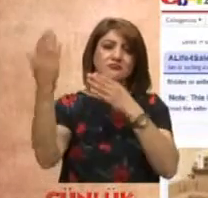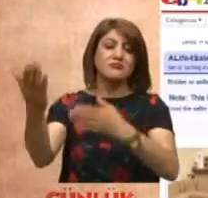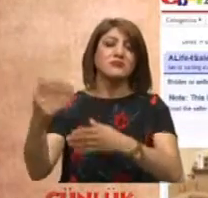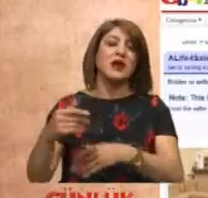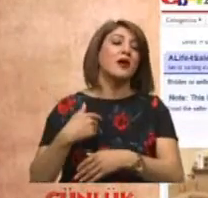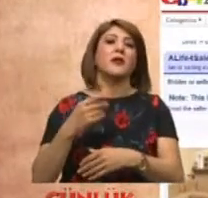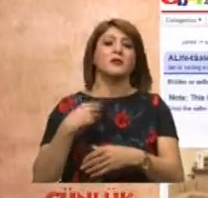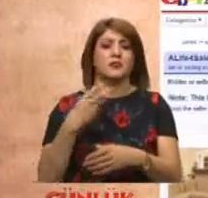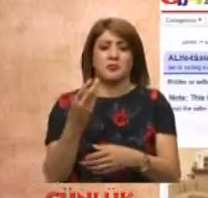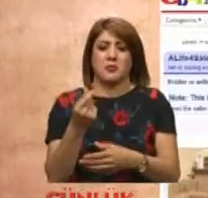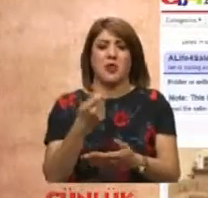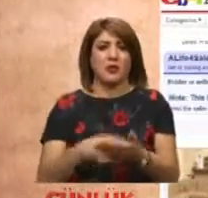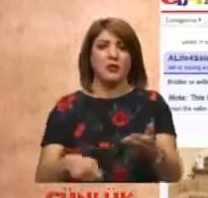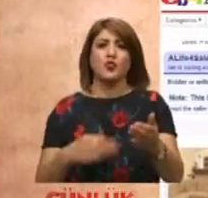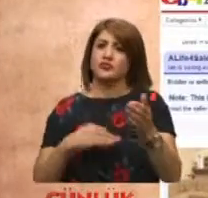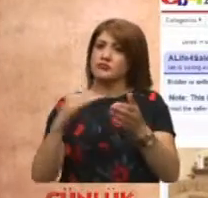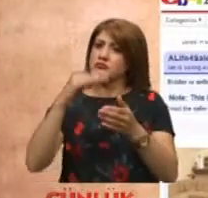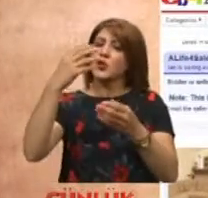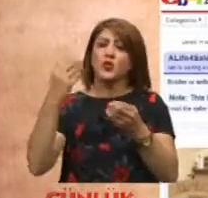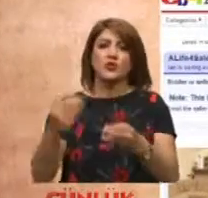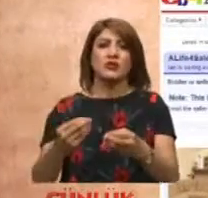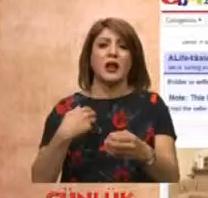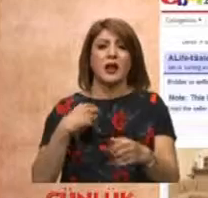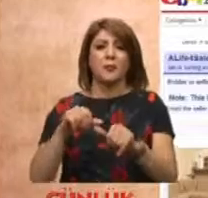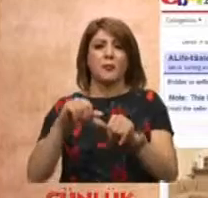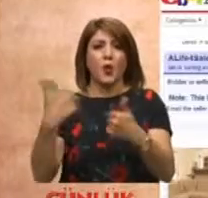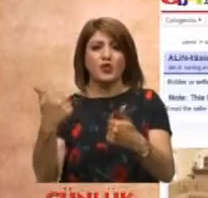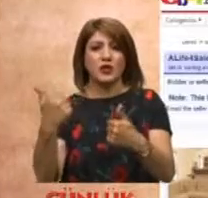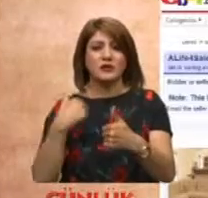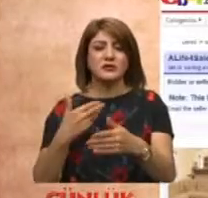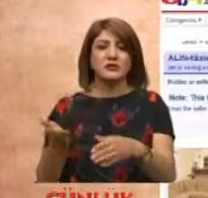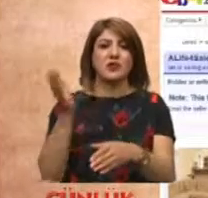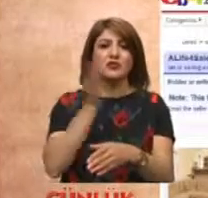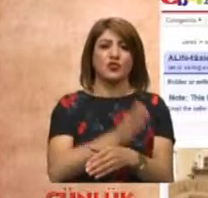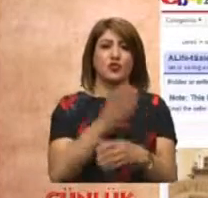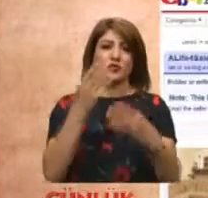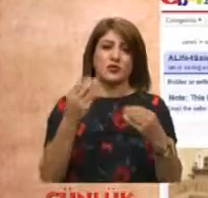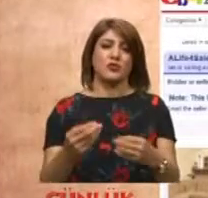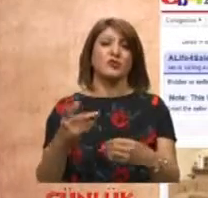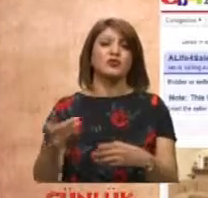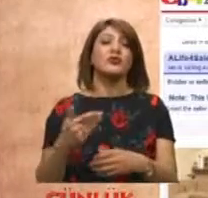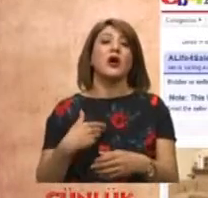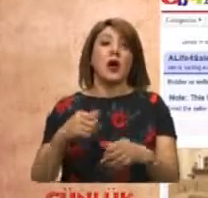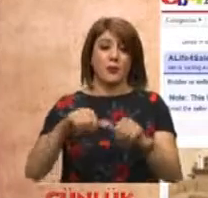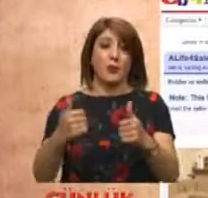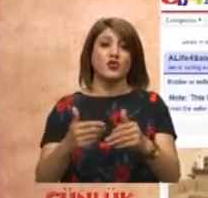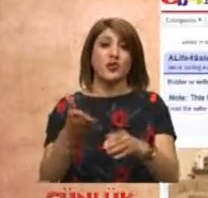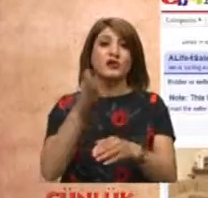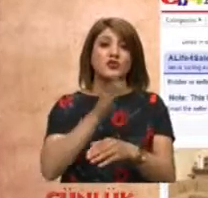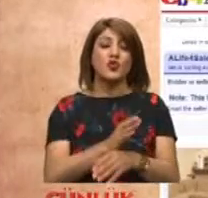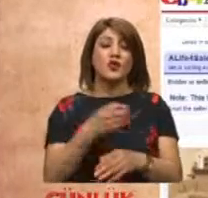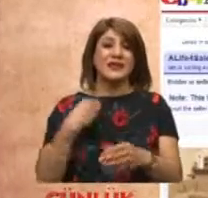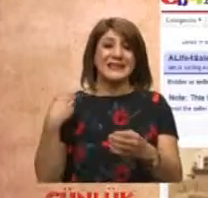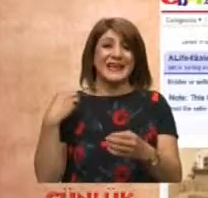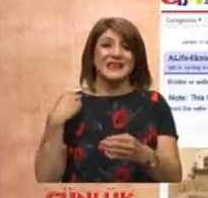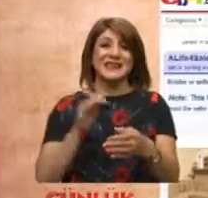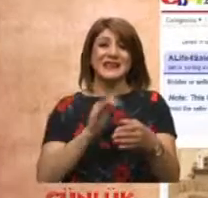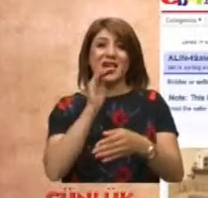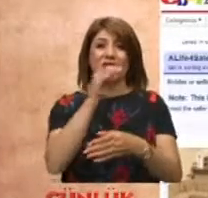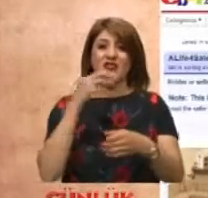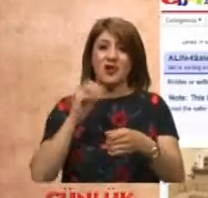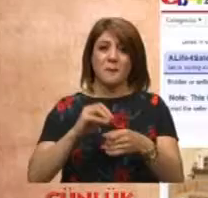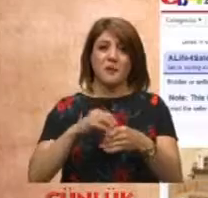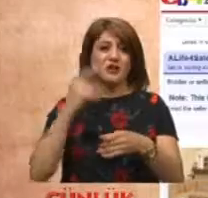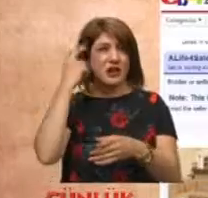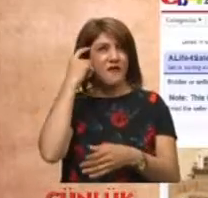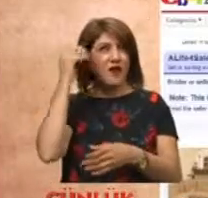da ortalamanın üzerindeydi. Ne olduysa eşinden ayrıldıktan sonra oldu. Asher, ayrılığın ardından yeni bir hayata başlamayı